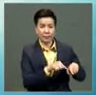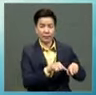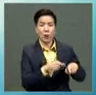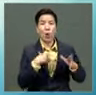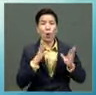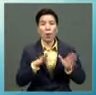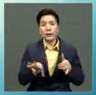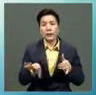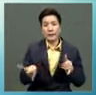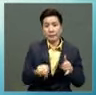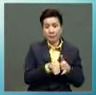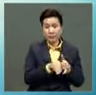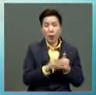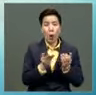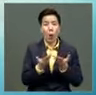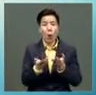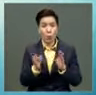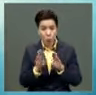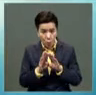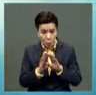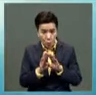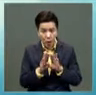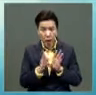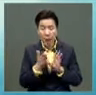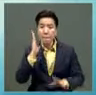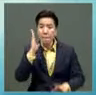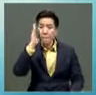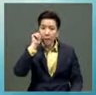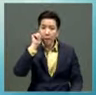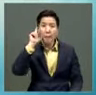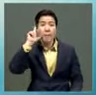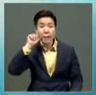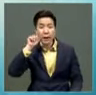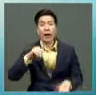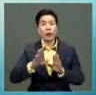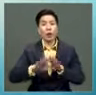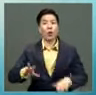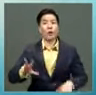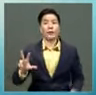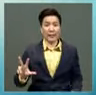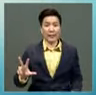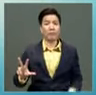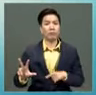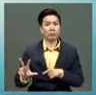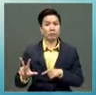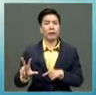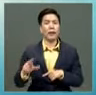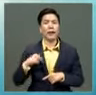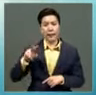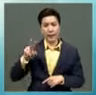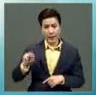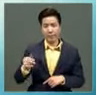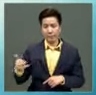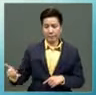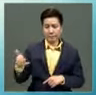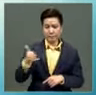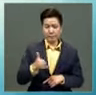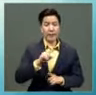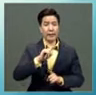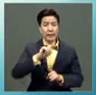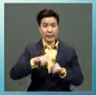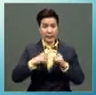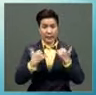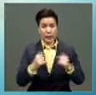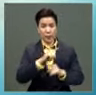ด้วยผู้สัมผัสครอบครัวได้แก่บิดามารดาน้องสาวอีก3คนนัดหมายไว้เบื้องต้นวันที่15กรกฎาคม